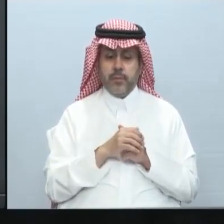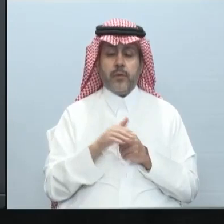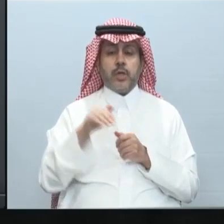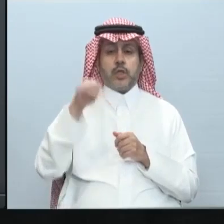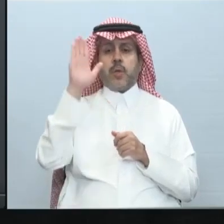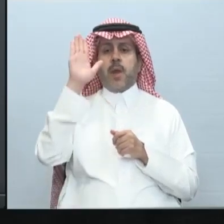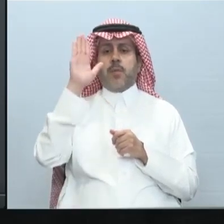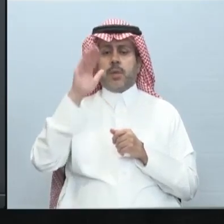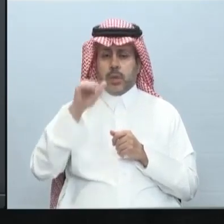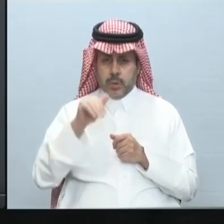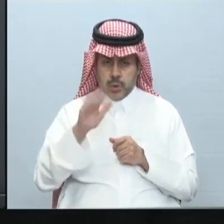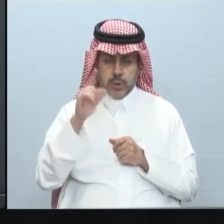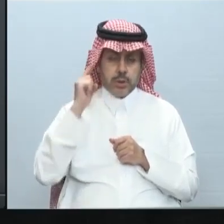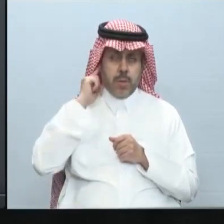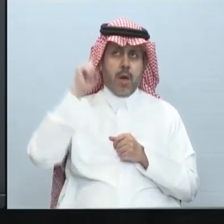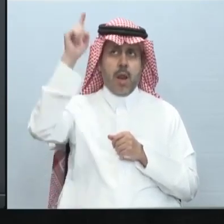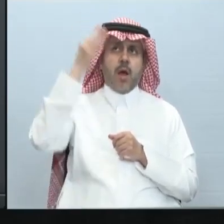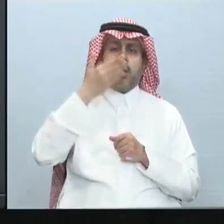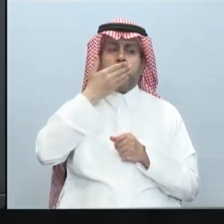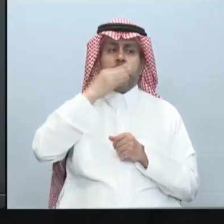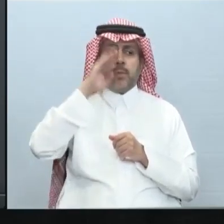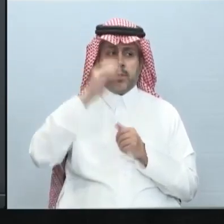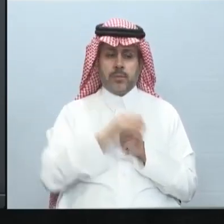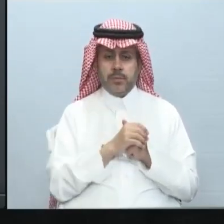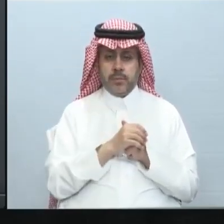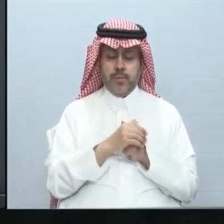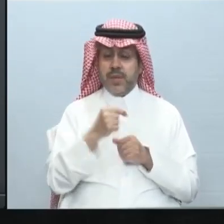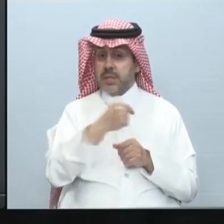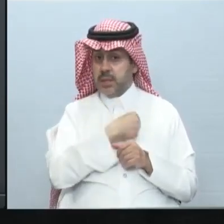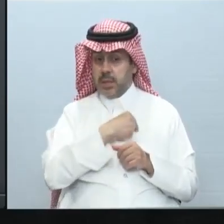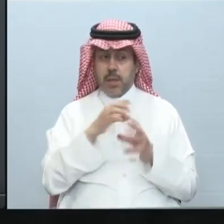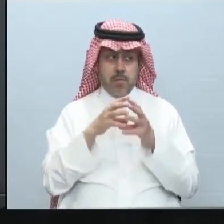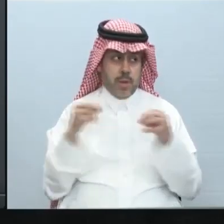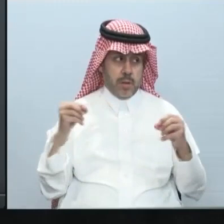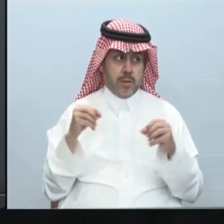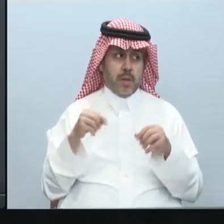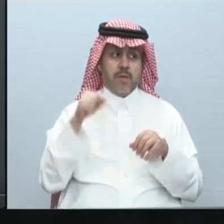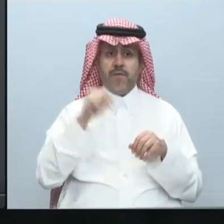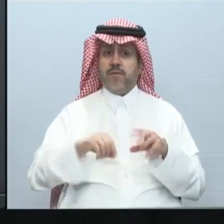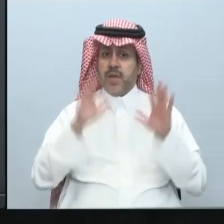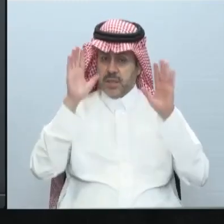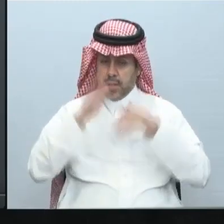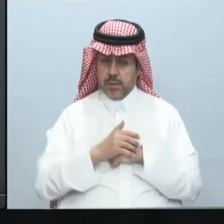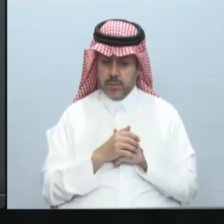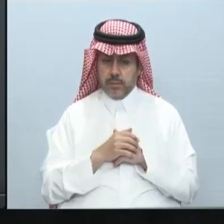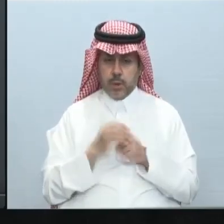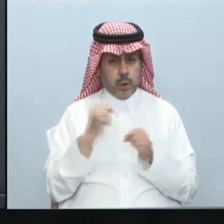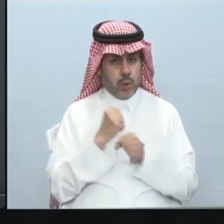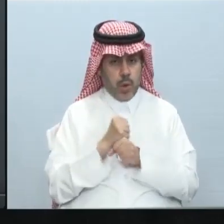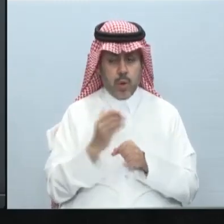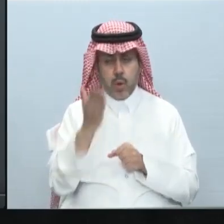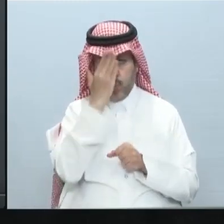سمع الله لمن حمده تستشعر هذا المعنى وتستشعر في صلاتك كل هذا المعنى فانك ستحقق